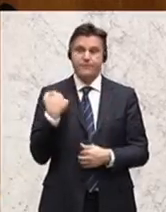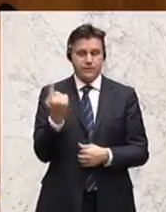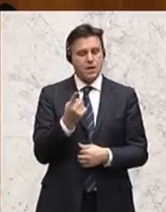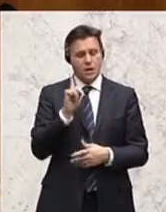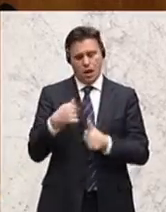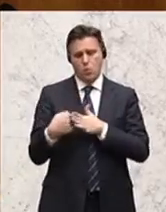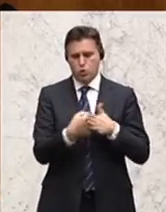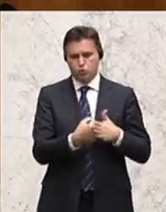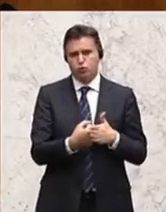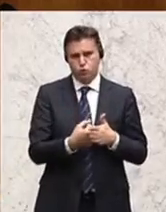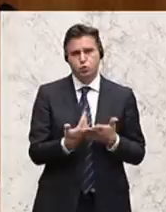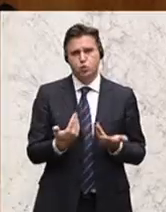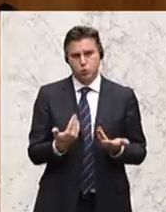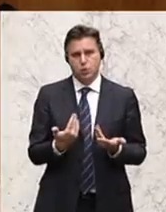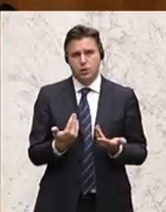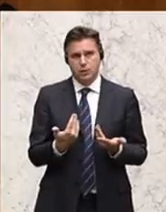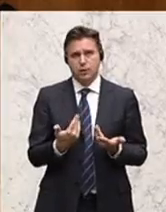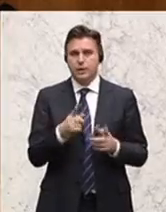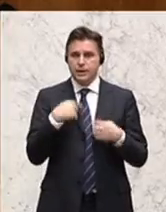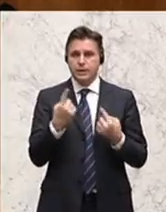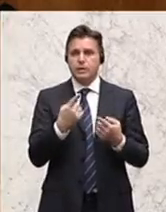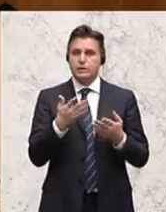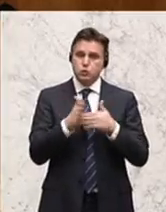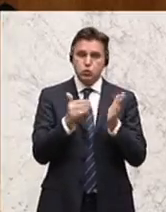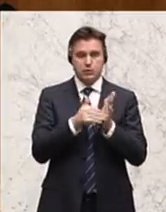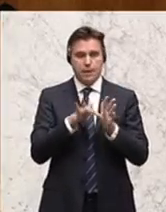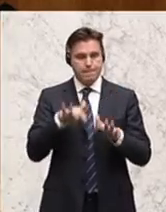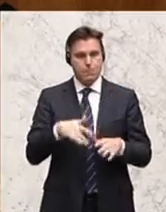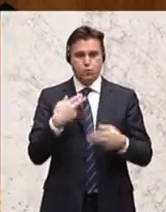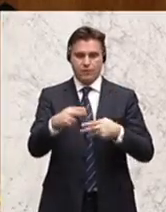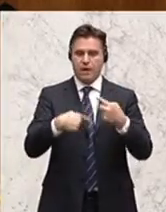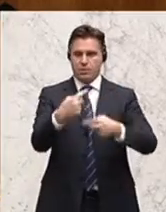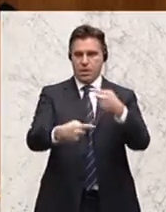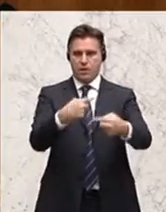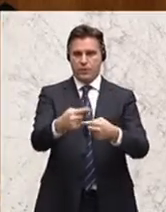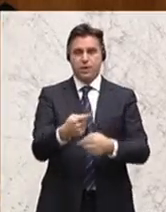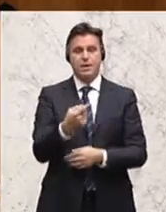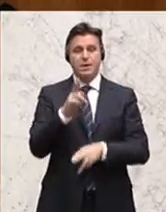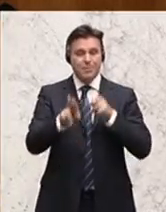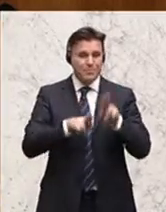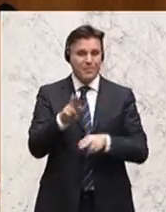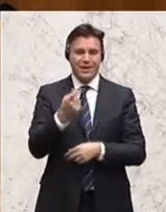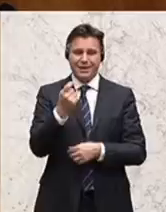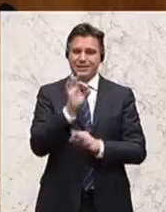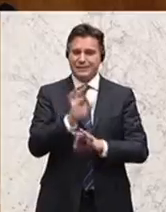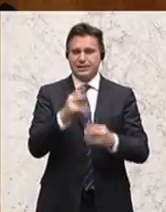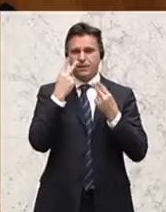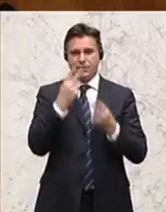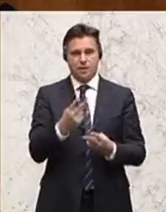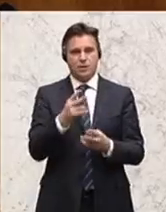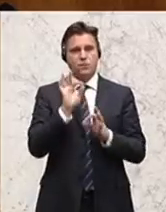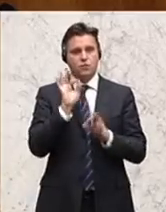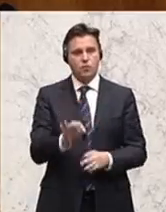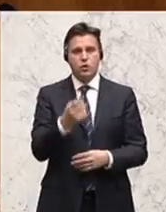mit, um das Gesamtsystem zu halten. Denn Pflegegeld ist wichtig als